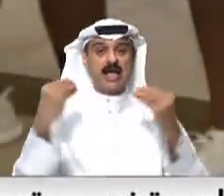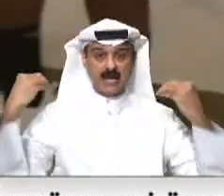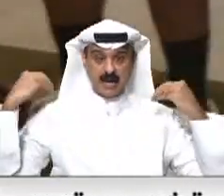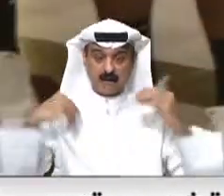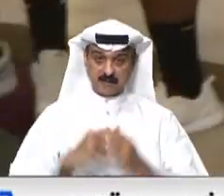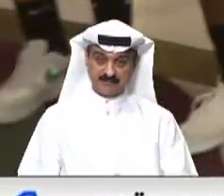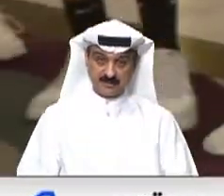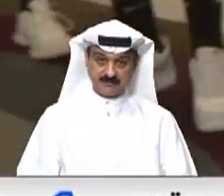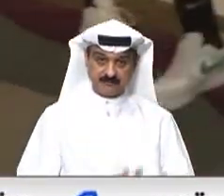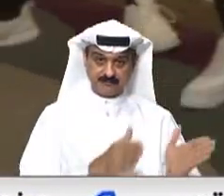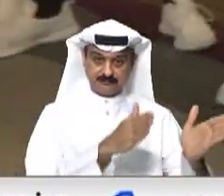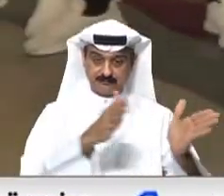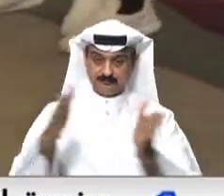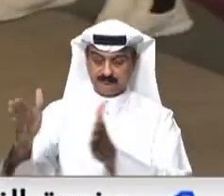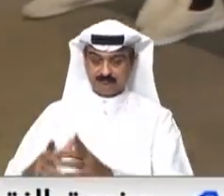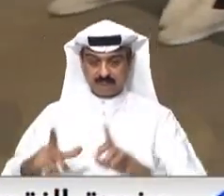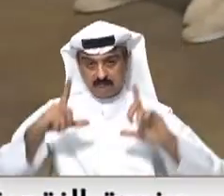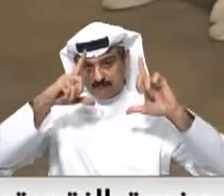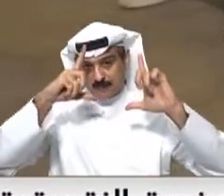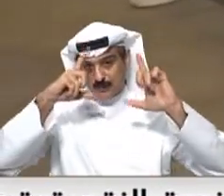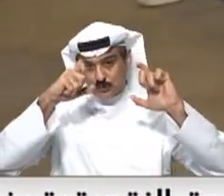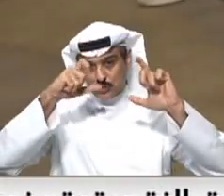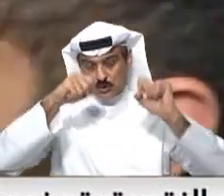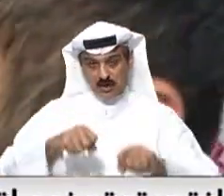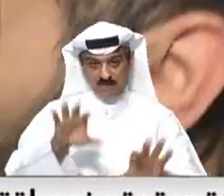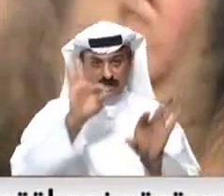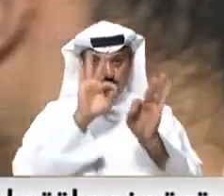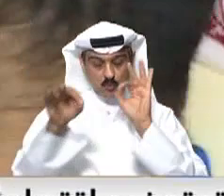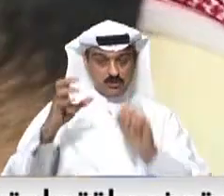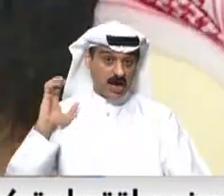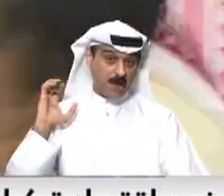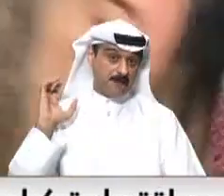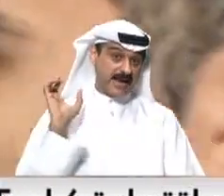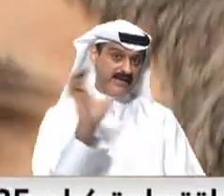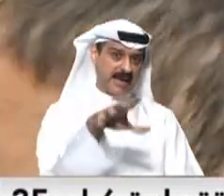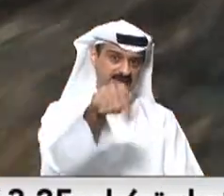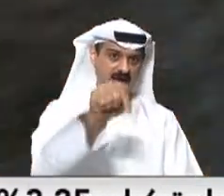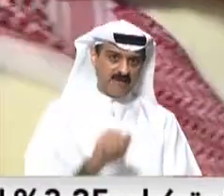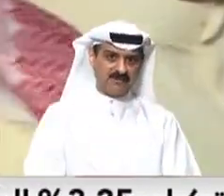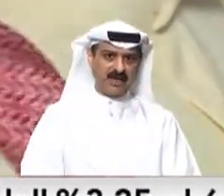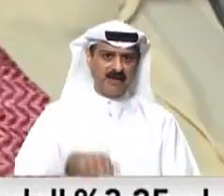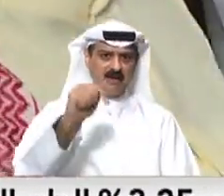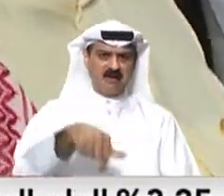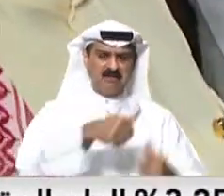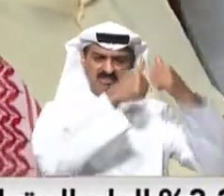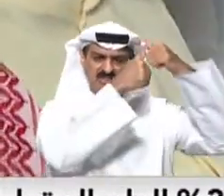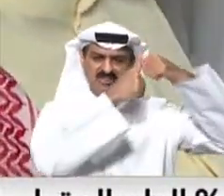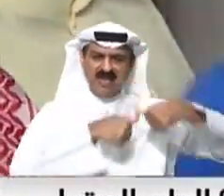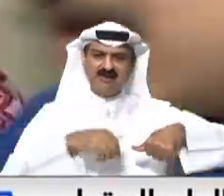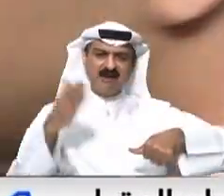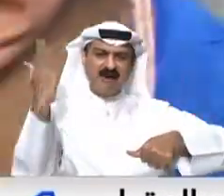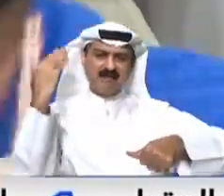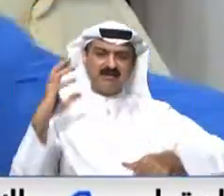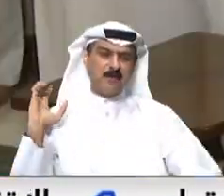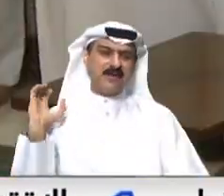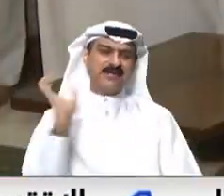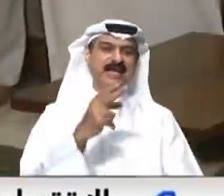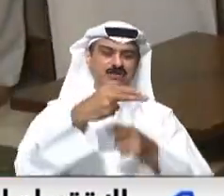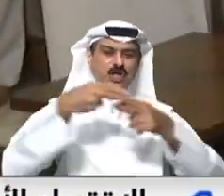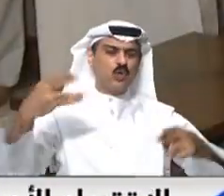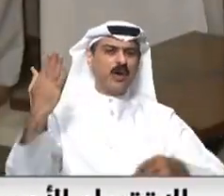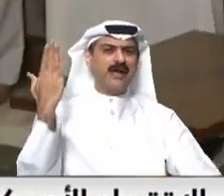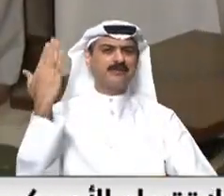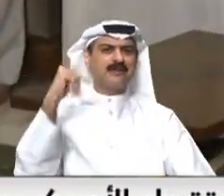صورة مشرفة لأداء وعطاء منتخب اليد في الأسياد أعادت للأذهان تاريخ كرة اليد الكويتية